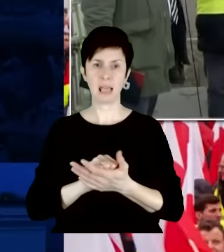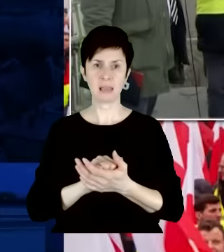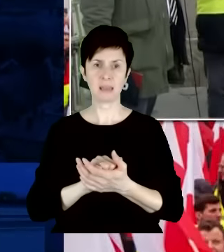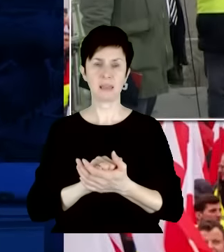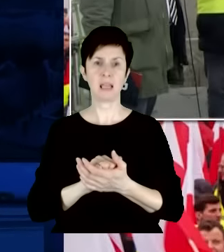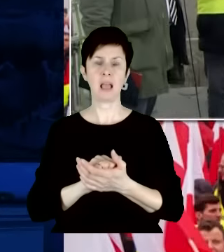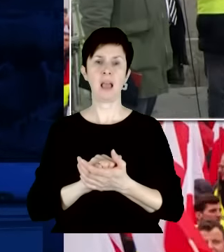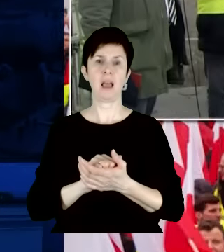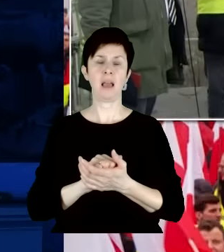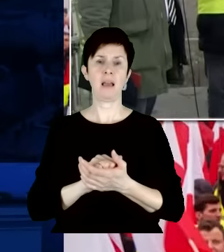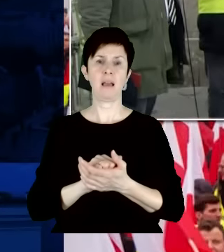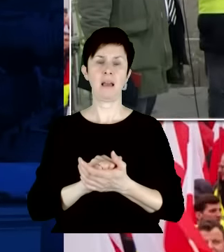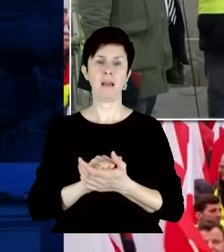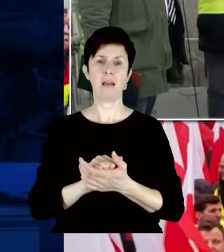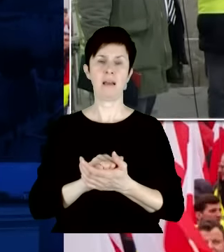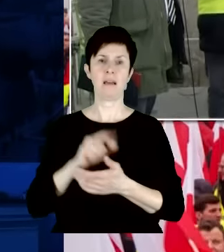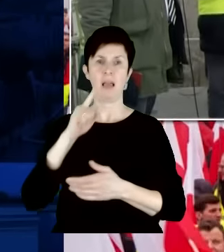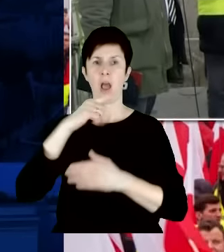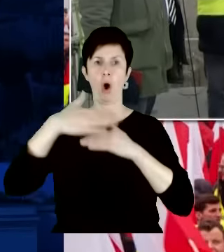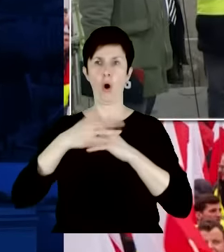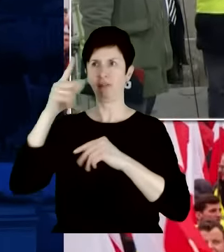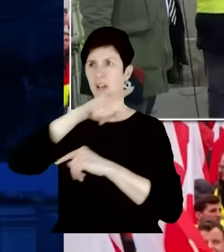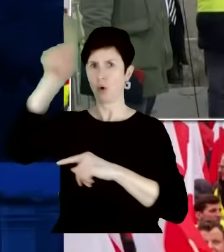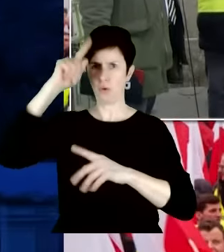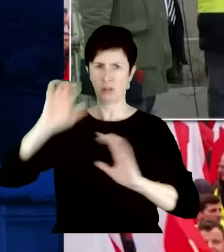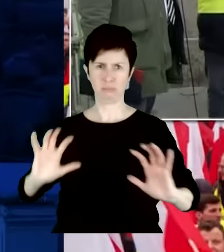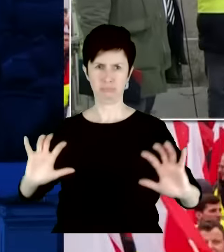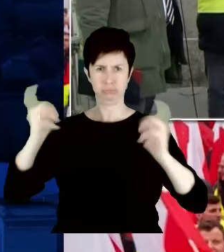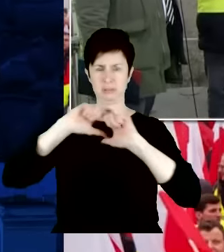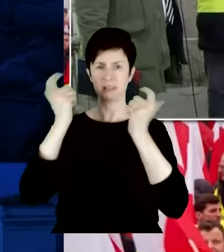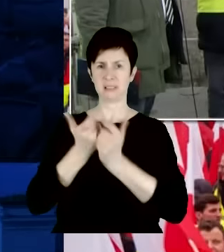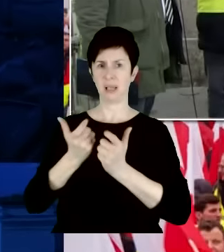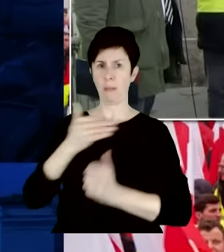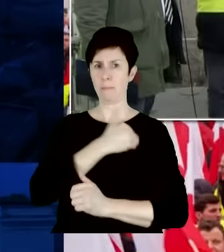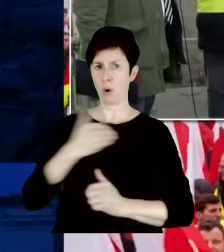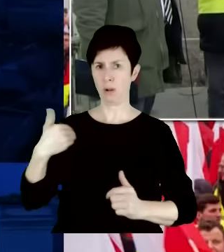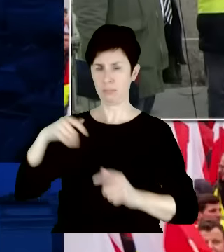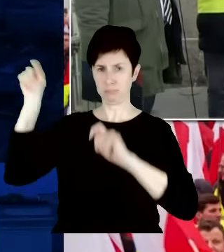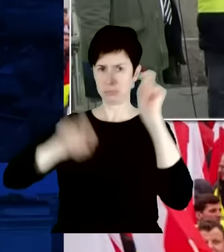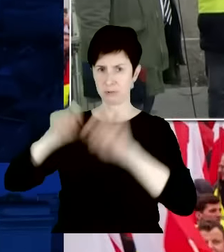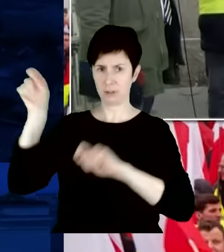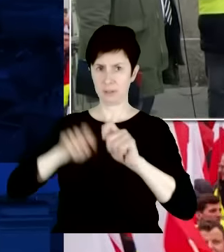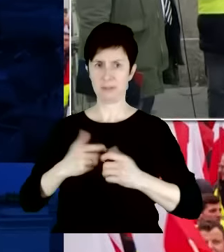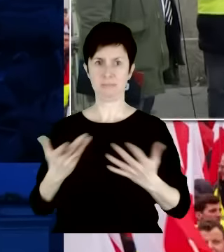oknem jest bardzo duża demonstracja. Przyjechali ludzie z całego kraju i